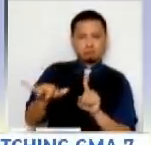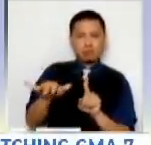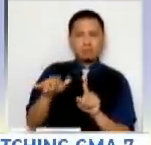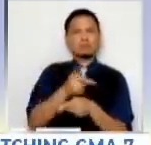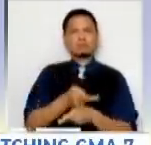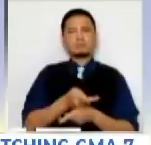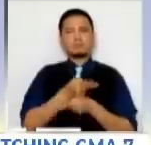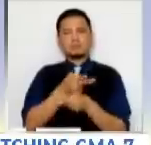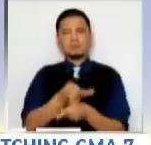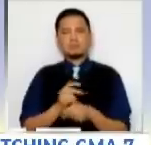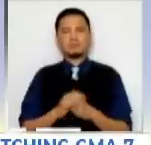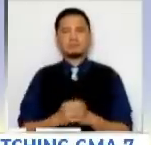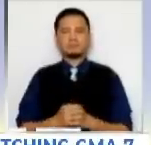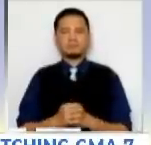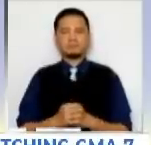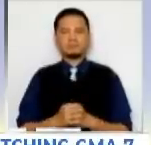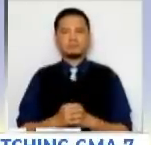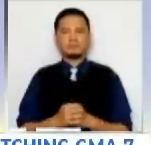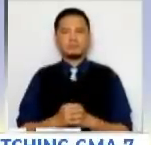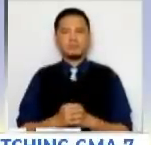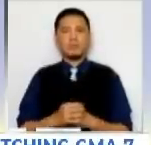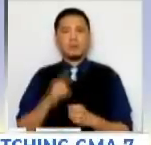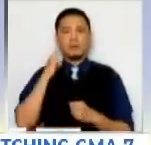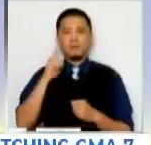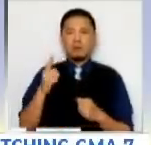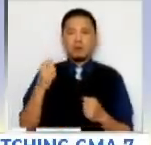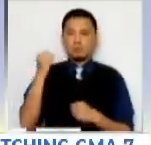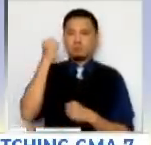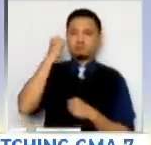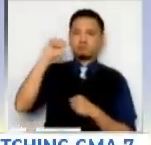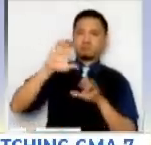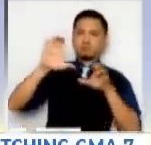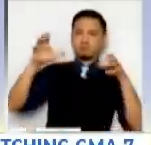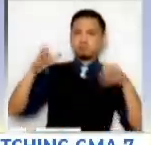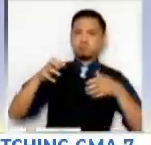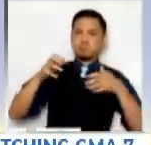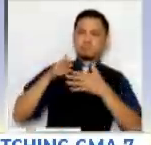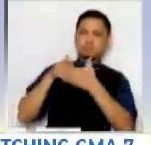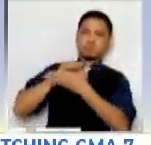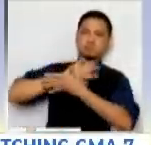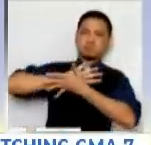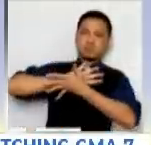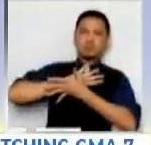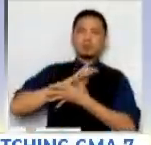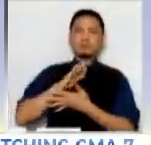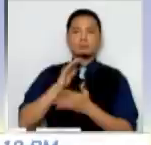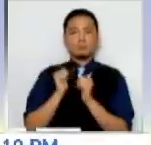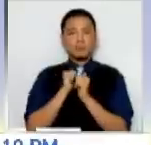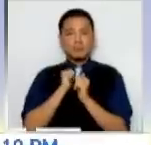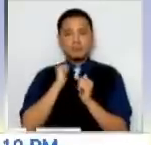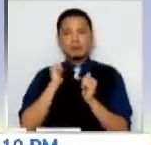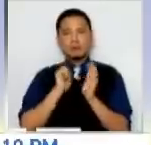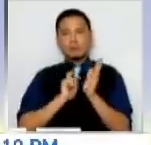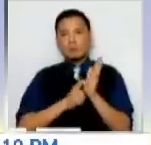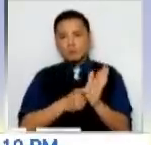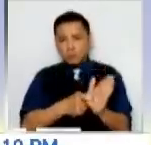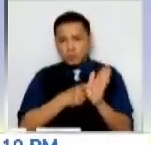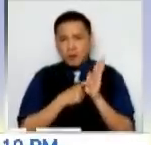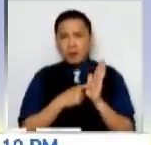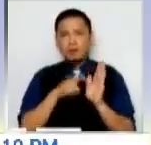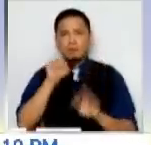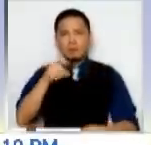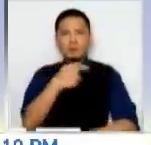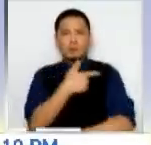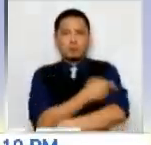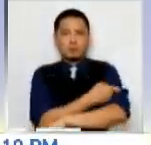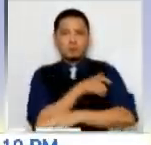Para makamit ang herd immunity, ipinapanukala ng isang mamabatas na gawing mandatory ang pagpapabakuna kontra COVID-19. Sa ilalim